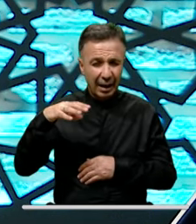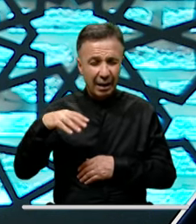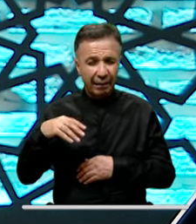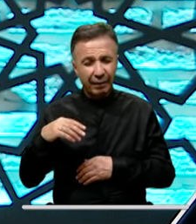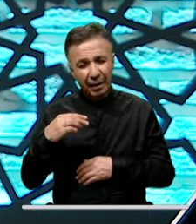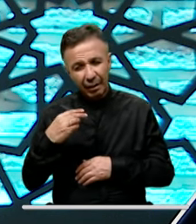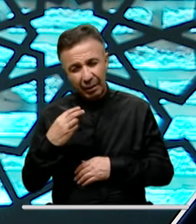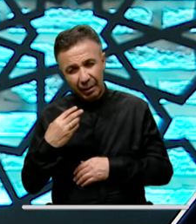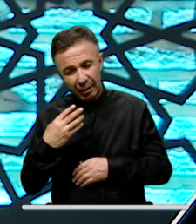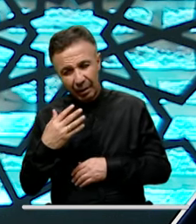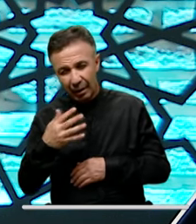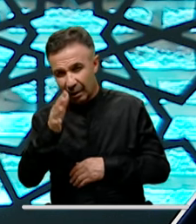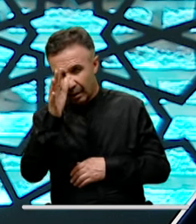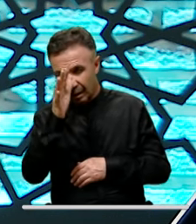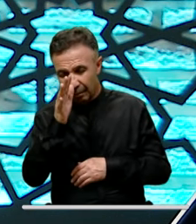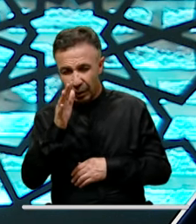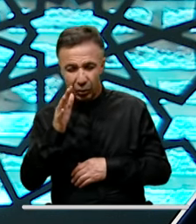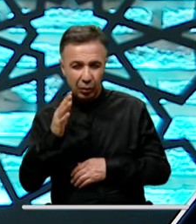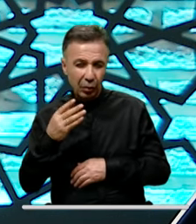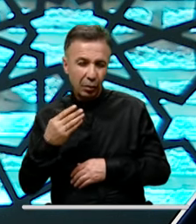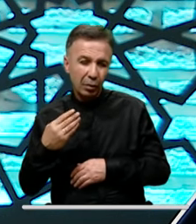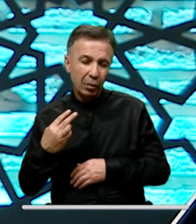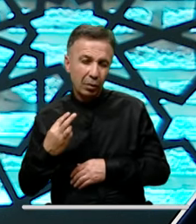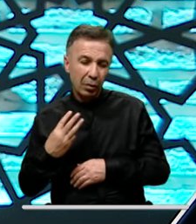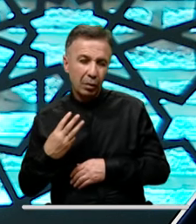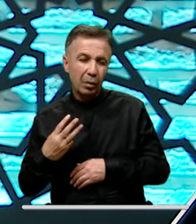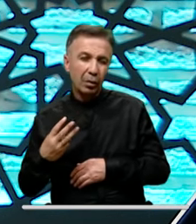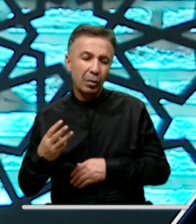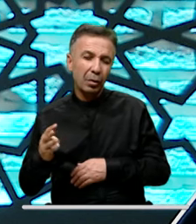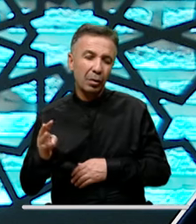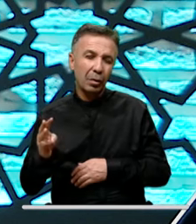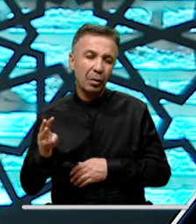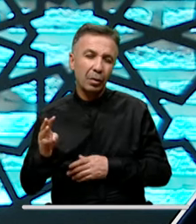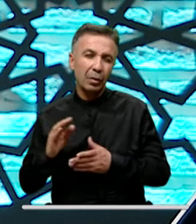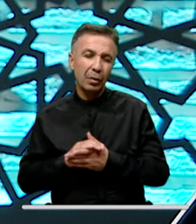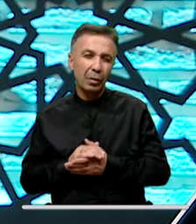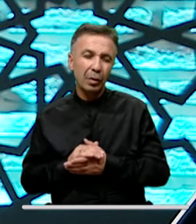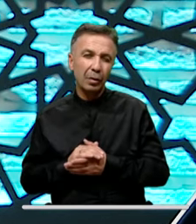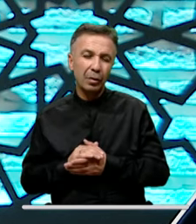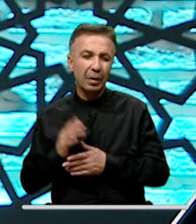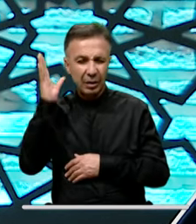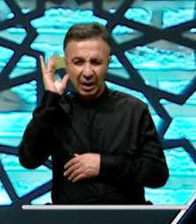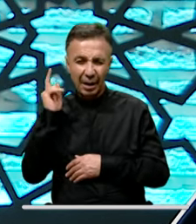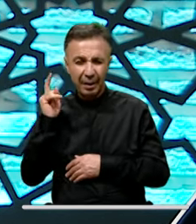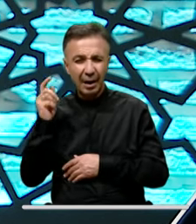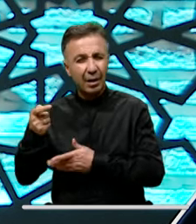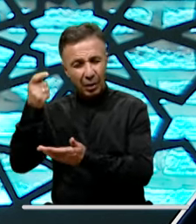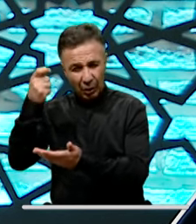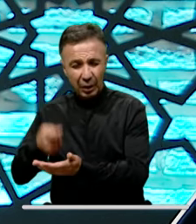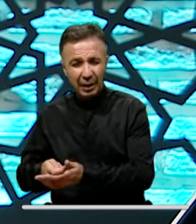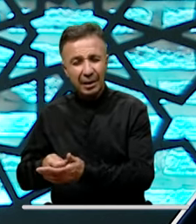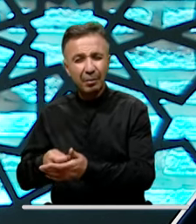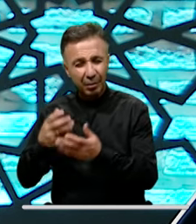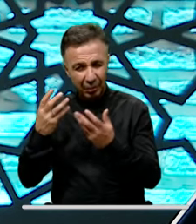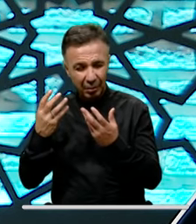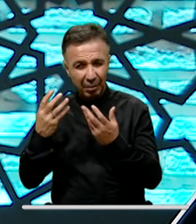ömürler ihsan etsin. O kabul olmamışsa ben gene kapımı kırar, odun ederim, gene veririm verecek yerime. Hocamdan bir